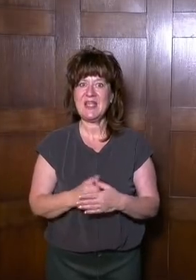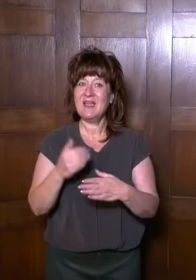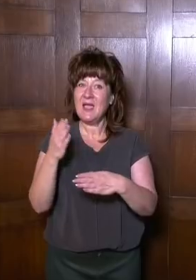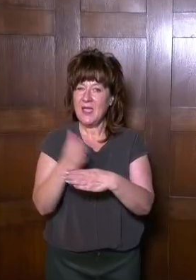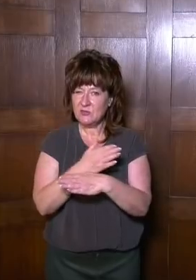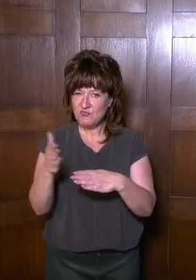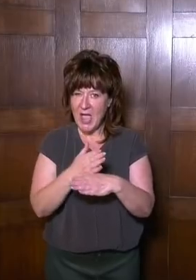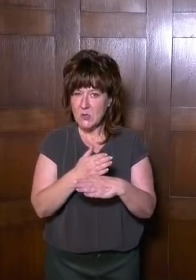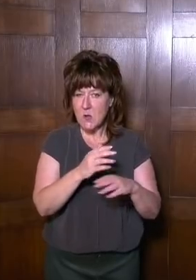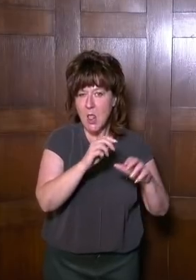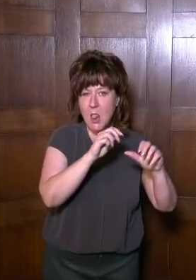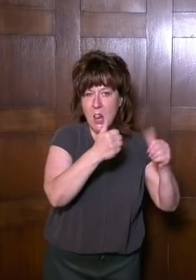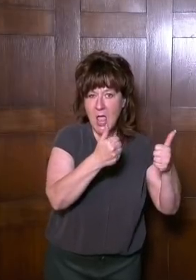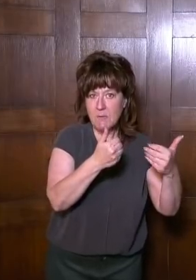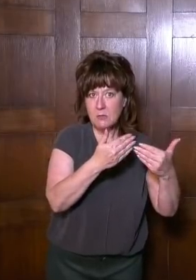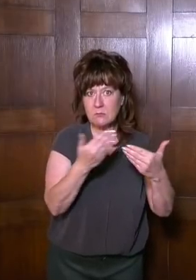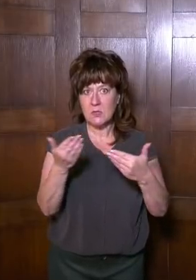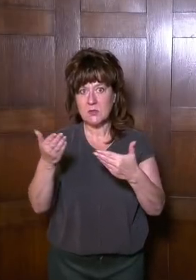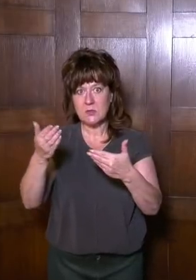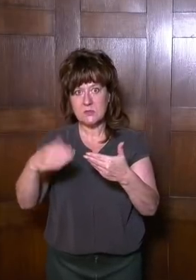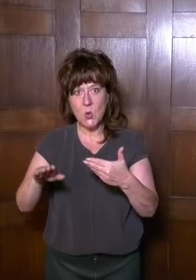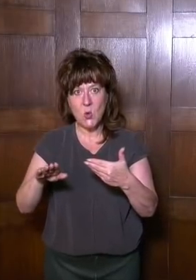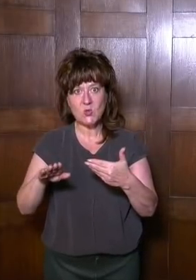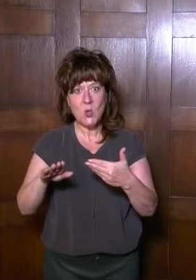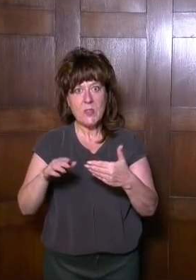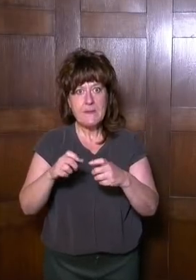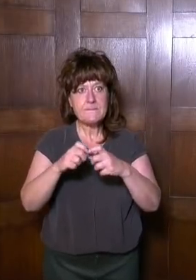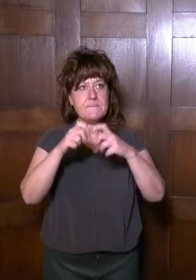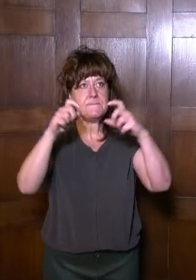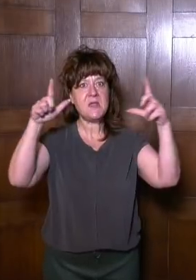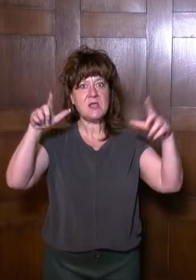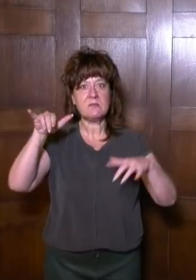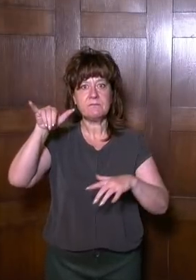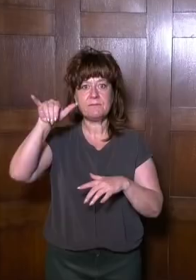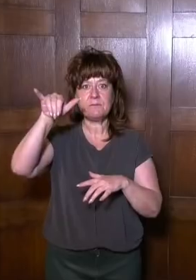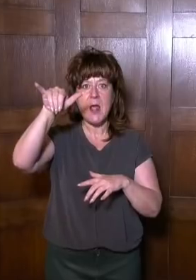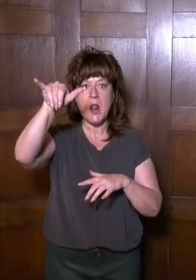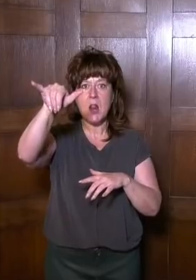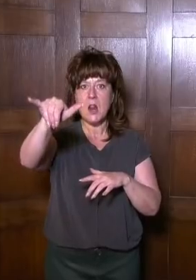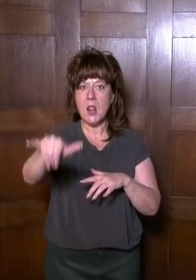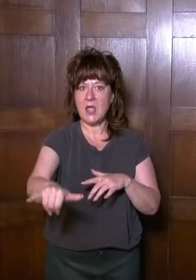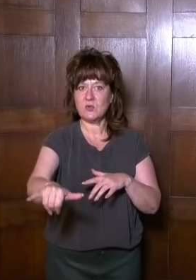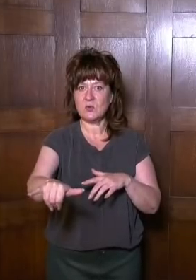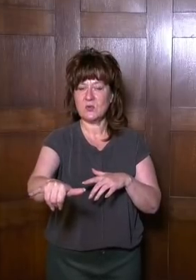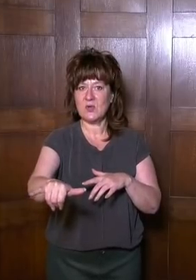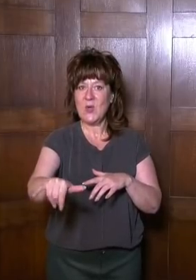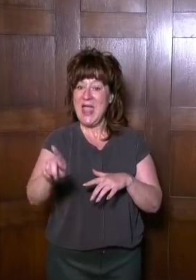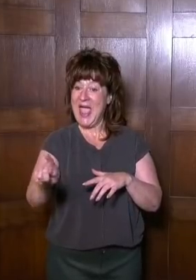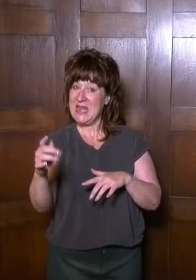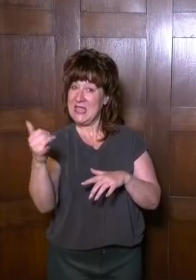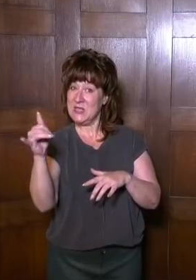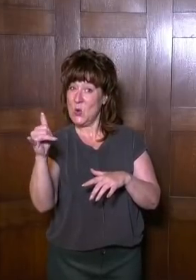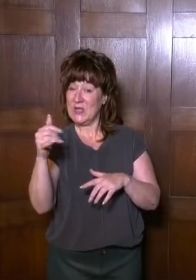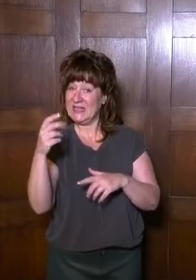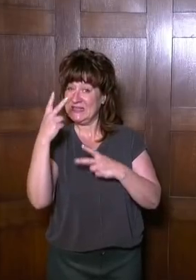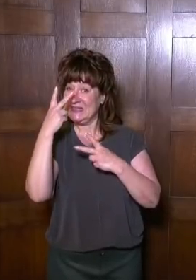Tod und dann das Bild dieses Flugzeugs, was gelandet ist, unser Junge, der das gesehen hat, diese Maske